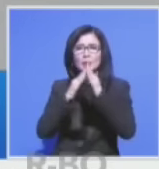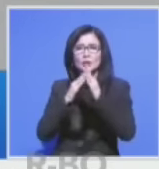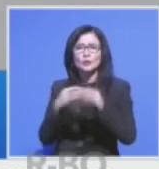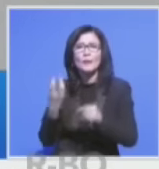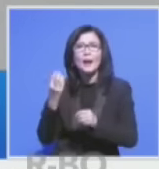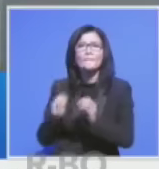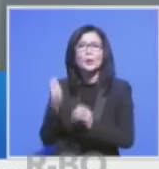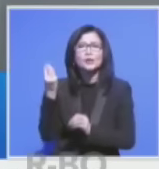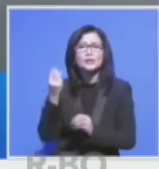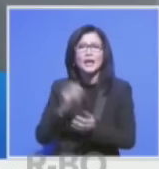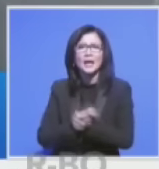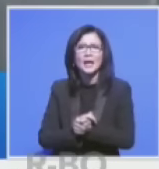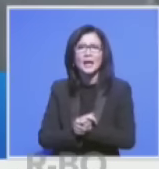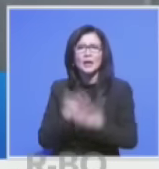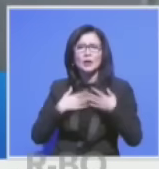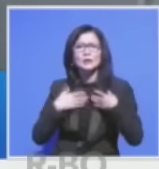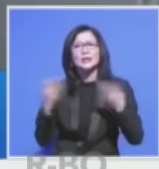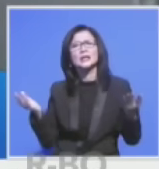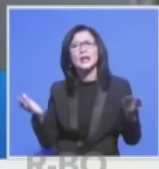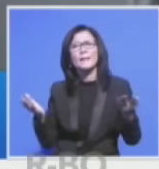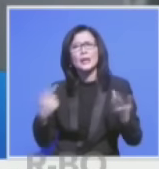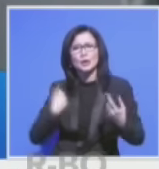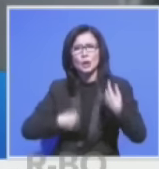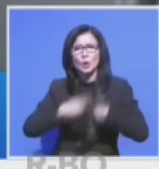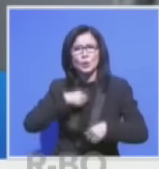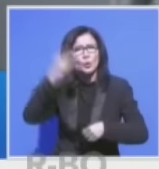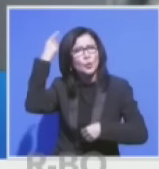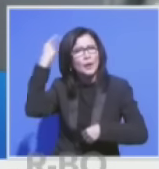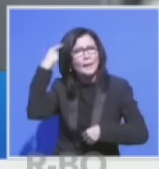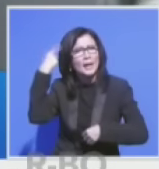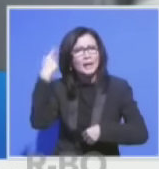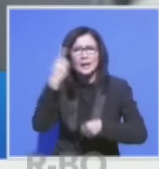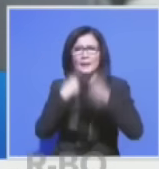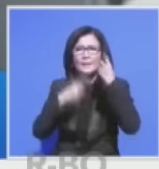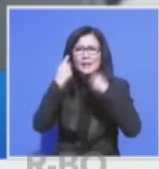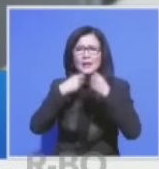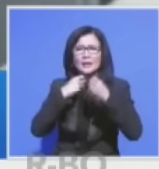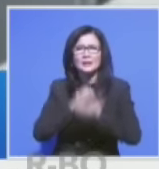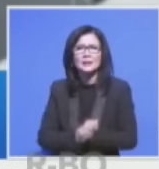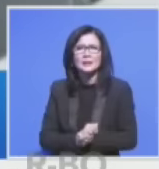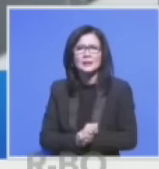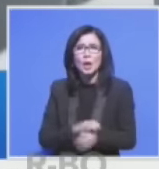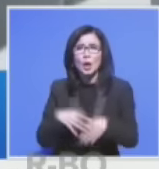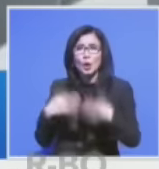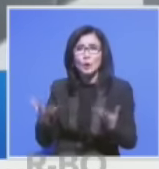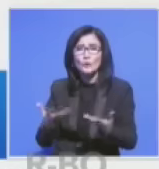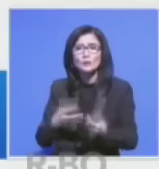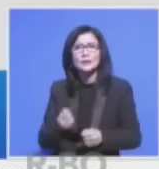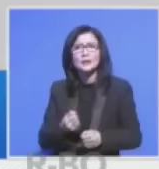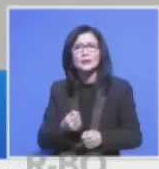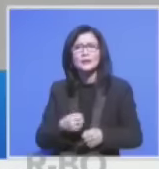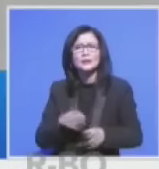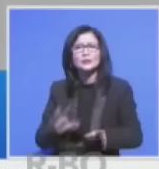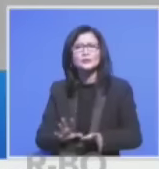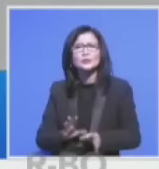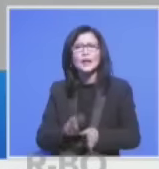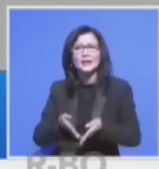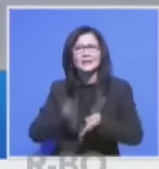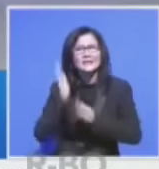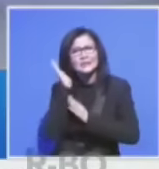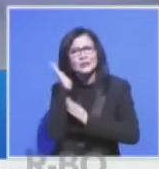Kota Permai dalam kondisi terkapar dengan luka parah di bagian kepala dan wajah. Korban juga ditemukan setelah lama harus tidur di beranda